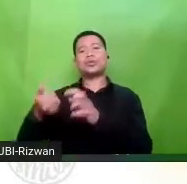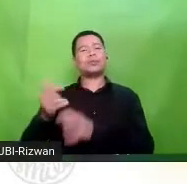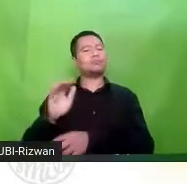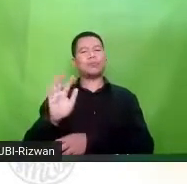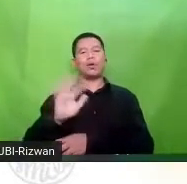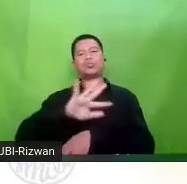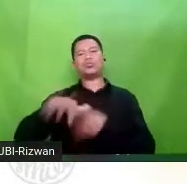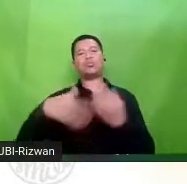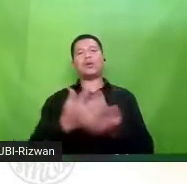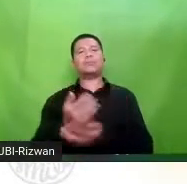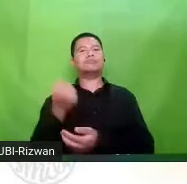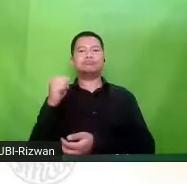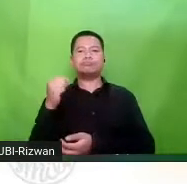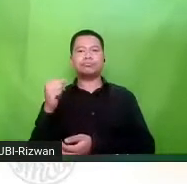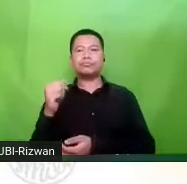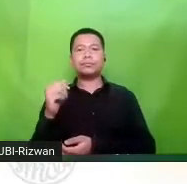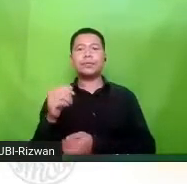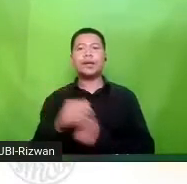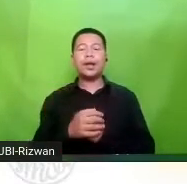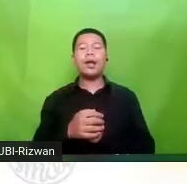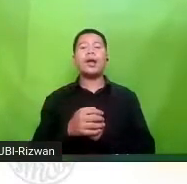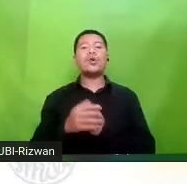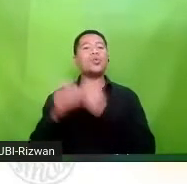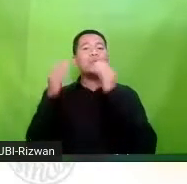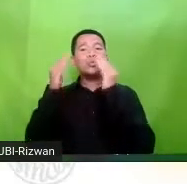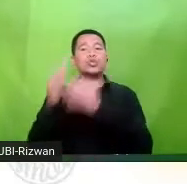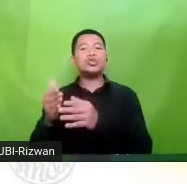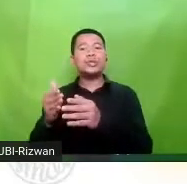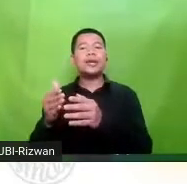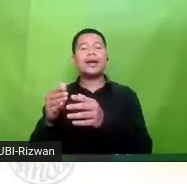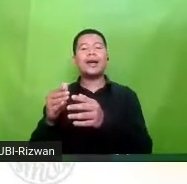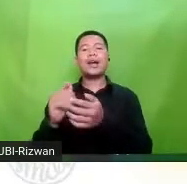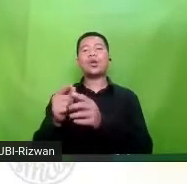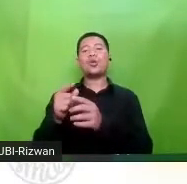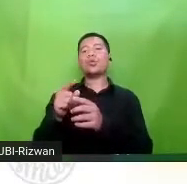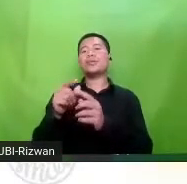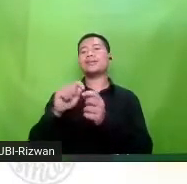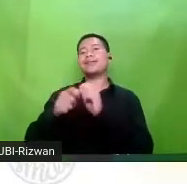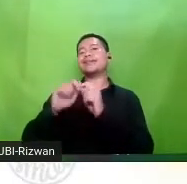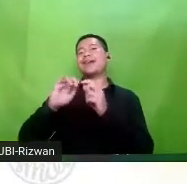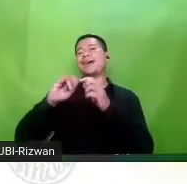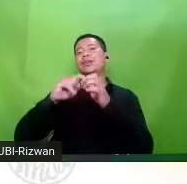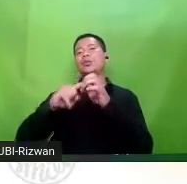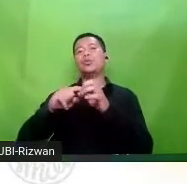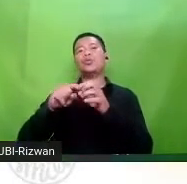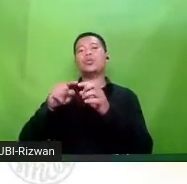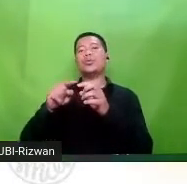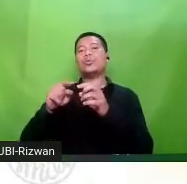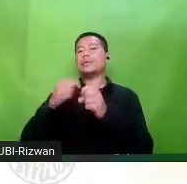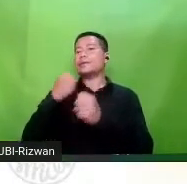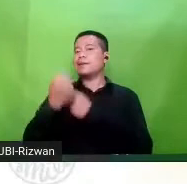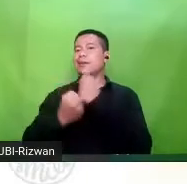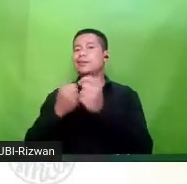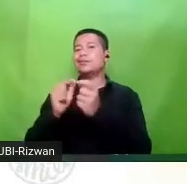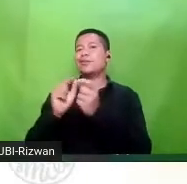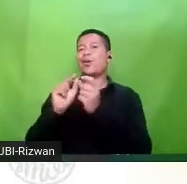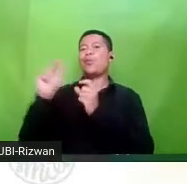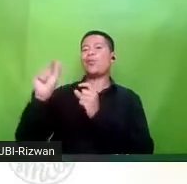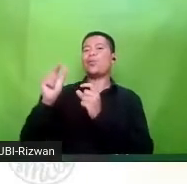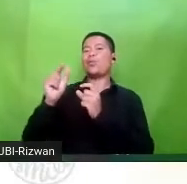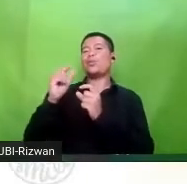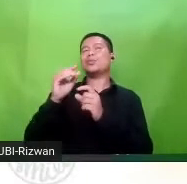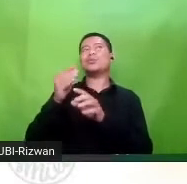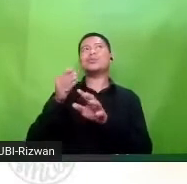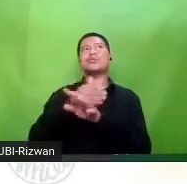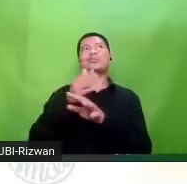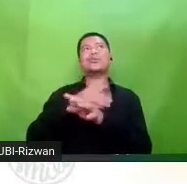kalau kemudian tes IQ itu dilakukan jauh sebelum anaknya berusia 5 tahun ke